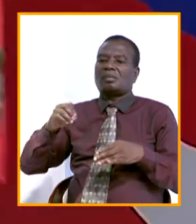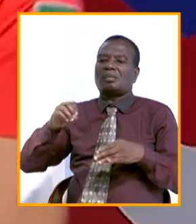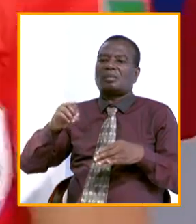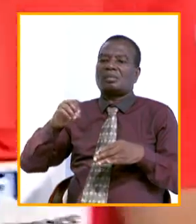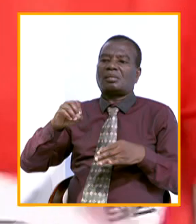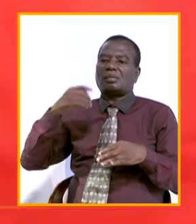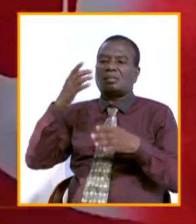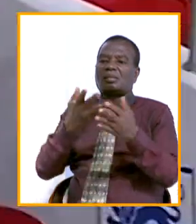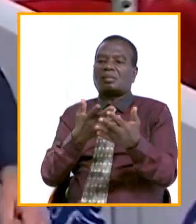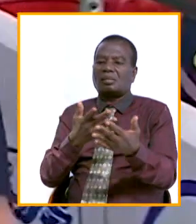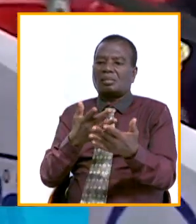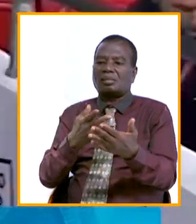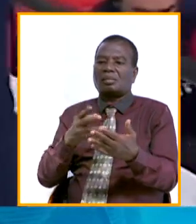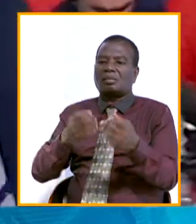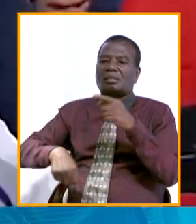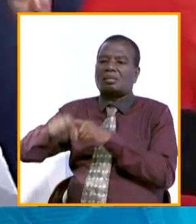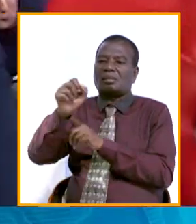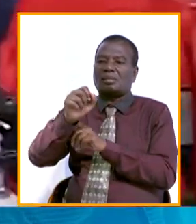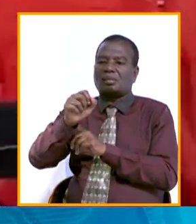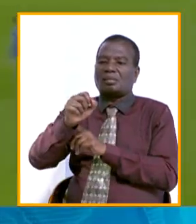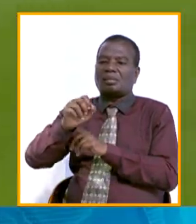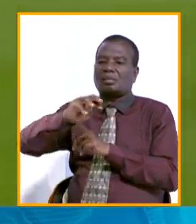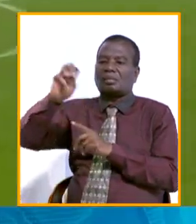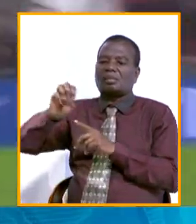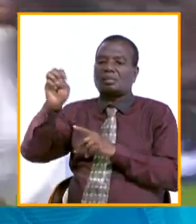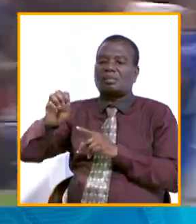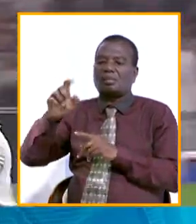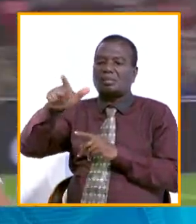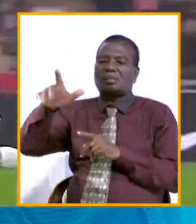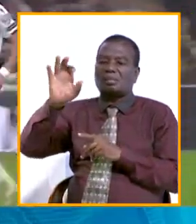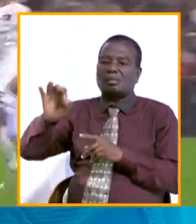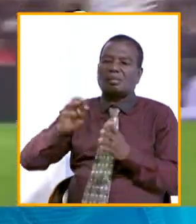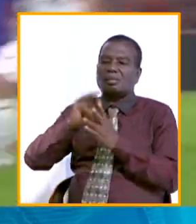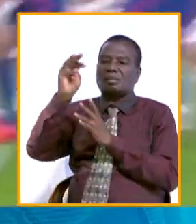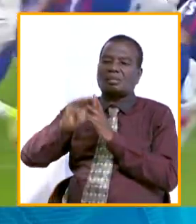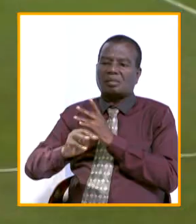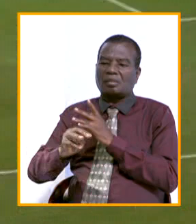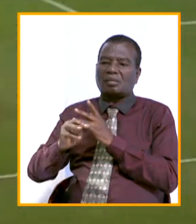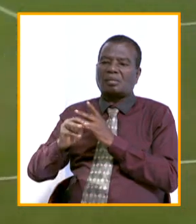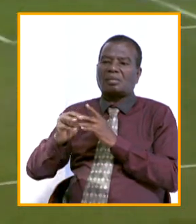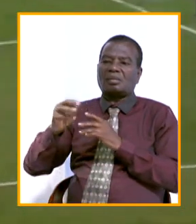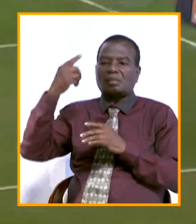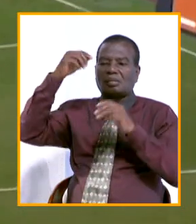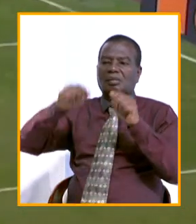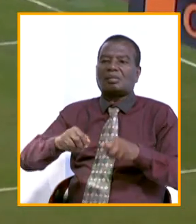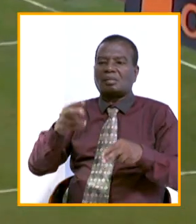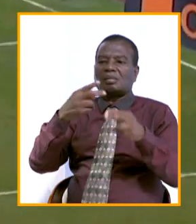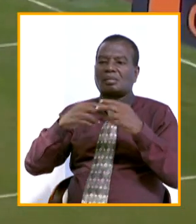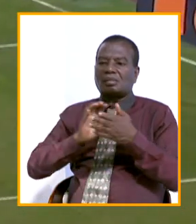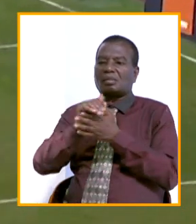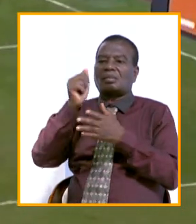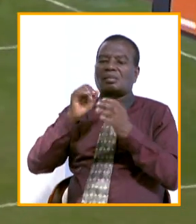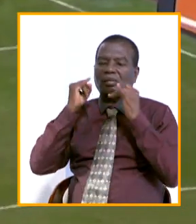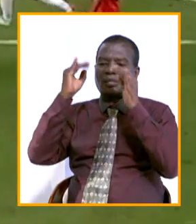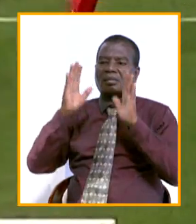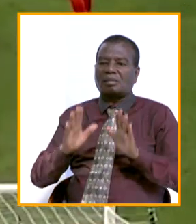football. En attendant de jouer l'Angleterre le mardi 29 mars à Wembley, Baumel pourrait regagner la confiance des